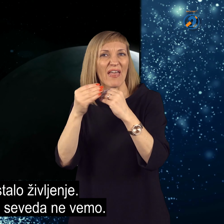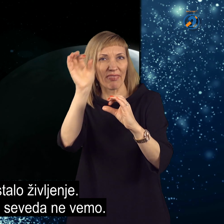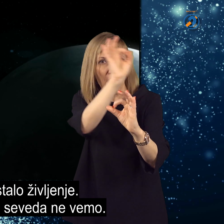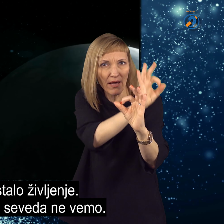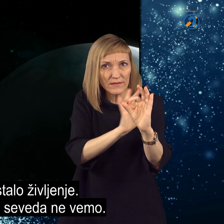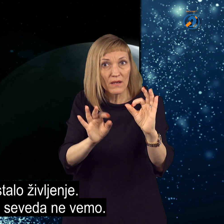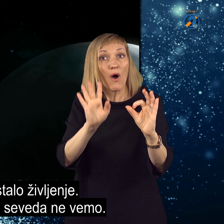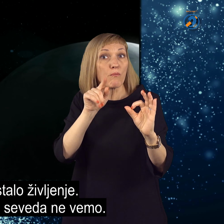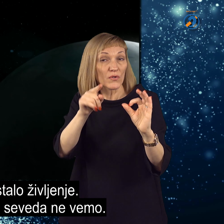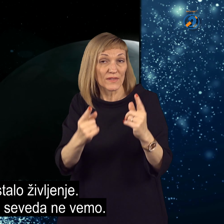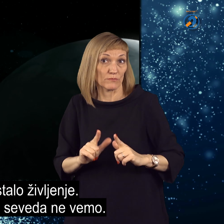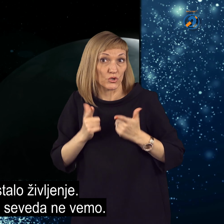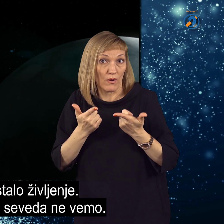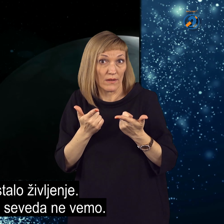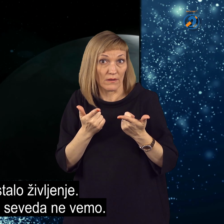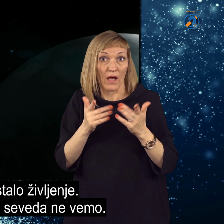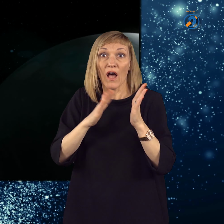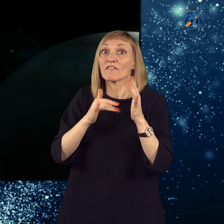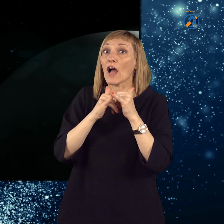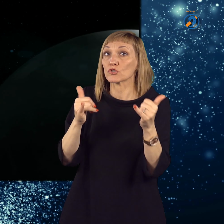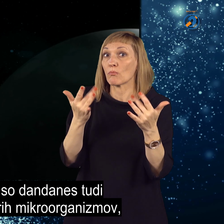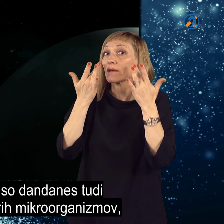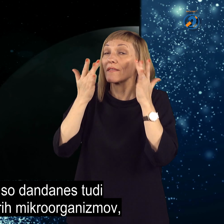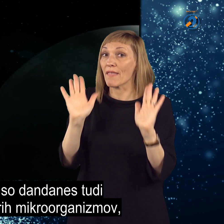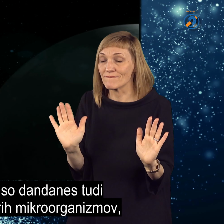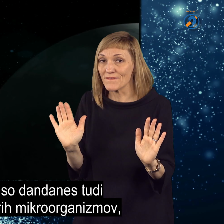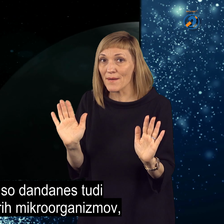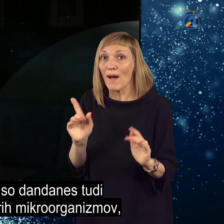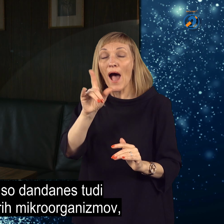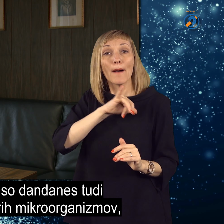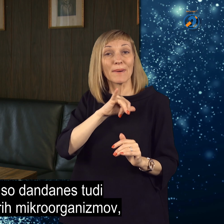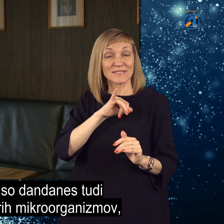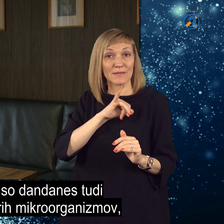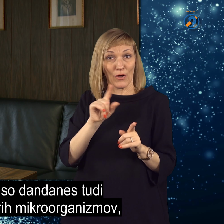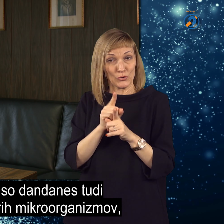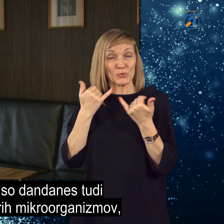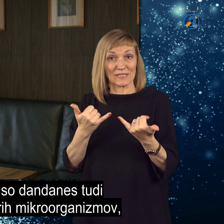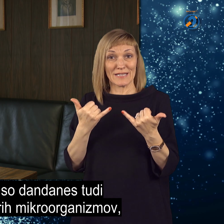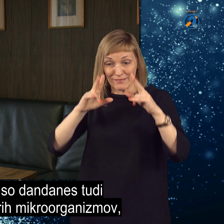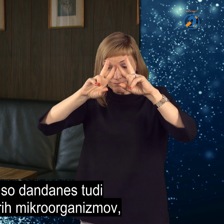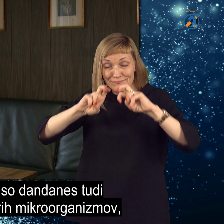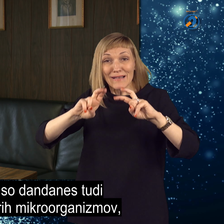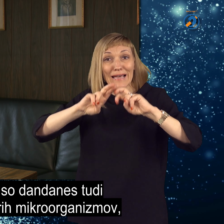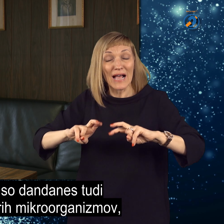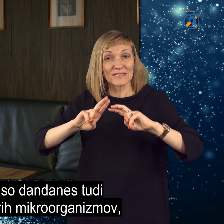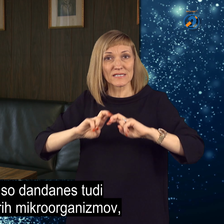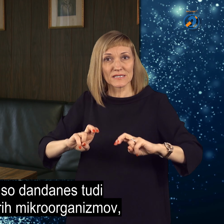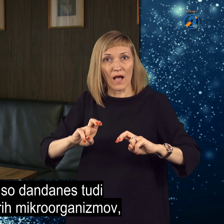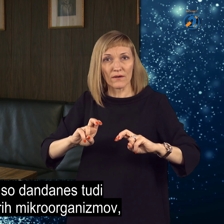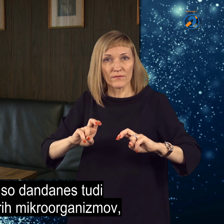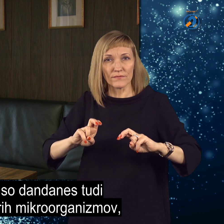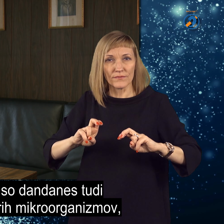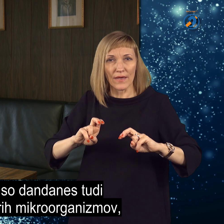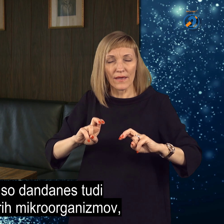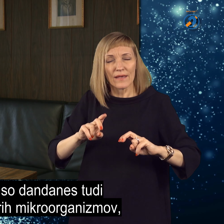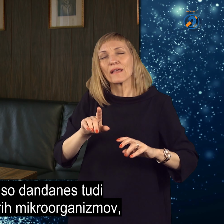V kašni obliki seveda ne vemo. Zelo zanimive pa so danes tudi raziskave nekaterih